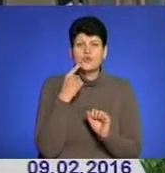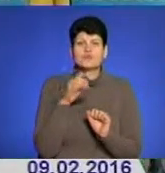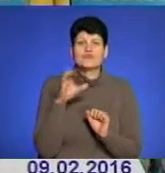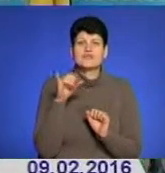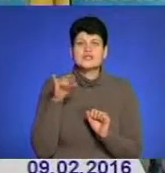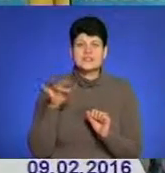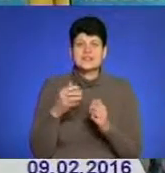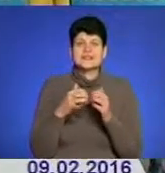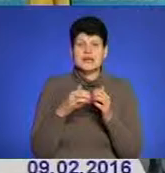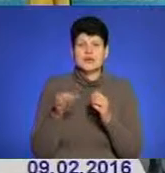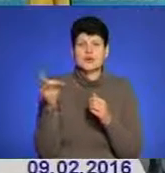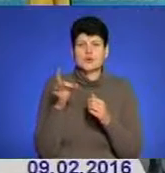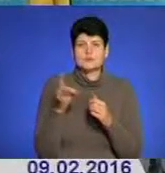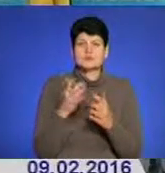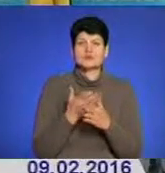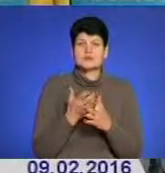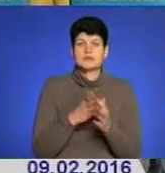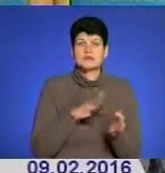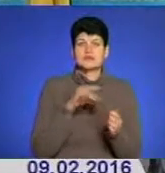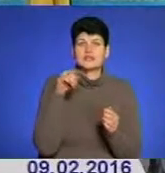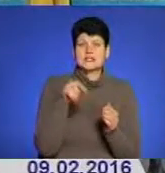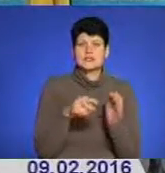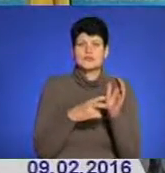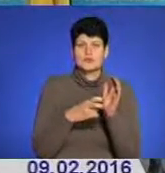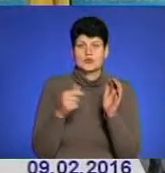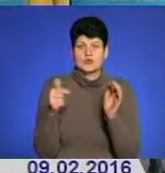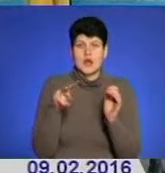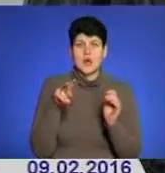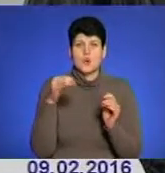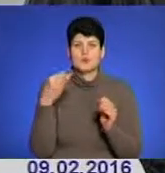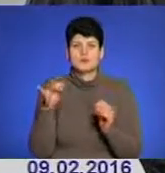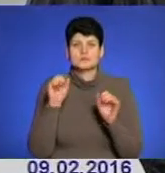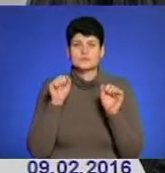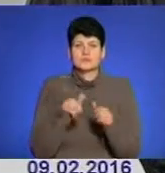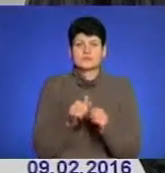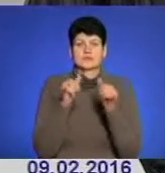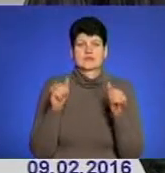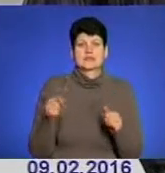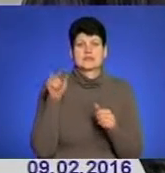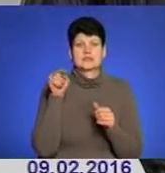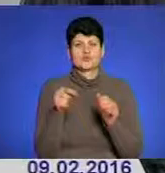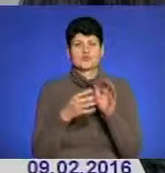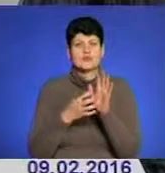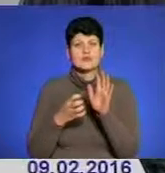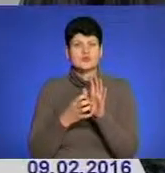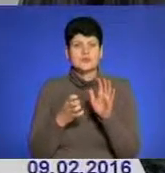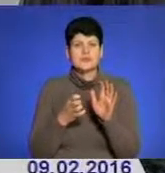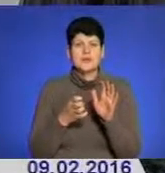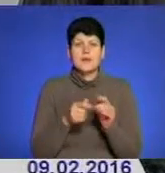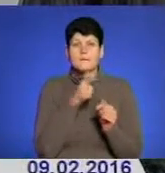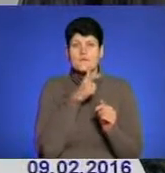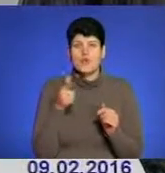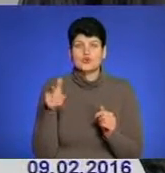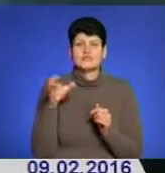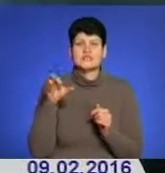січні середній розмір субсидії становив 1700 гривень, а у лютому може зрости до 1900. Протягом січня жителям